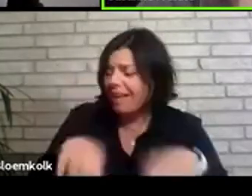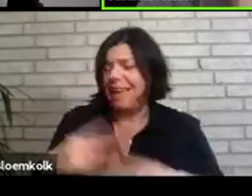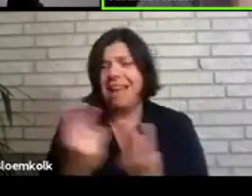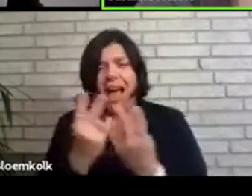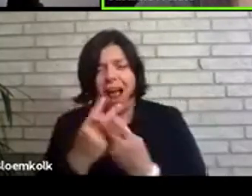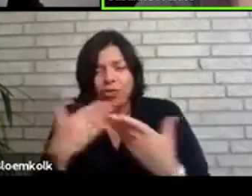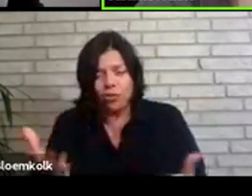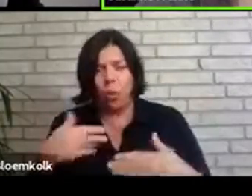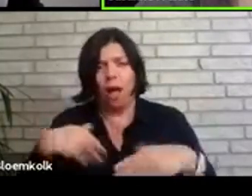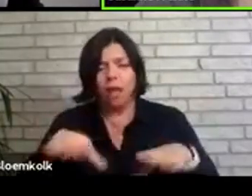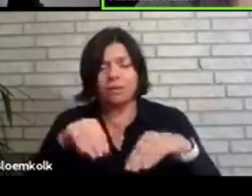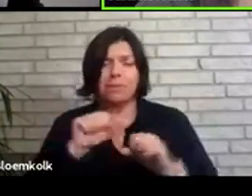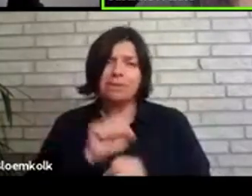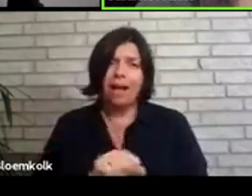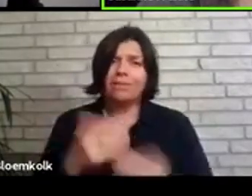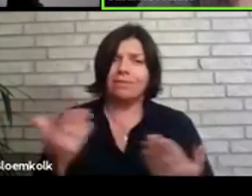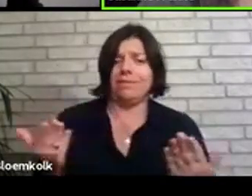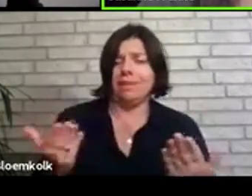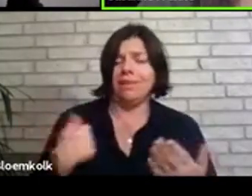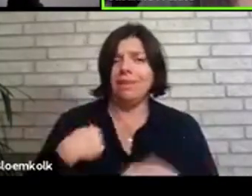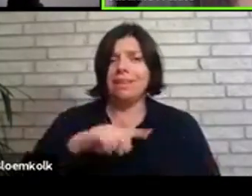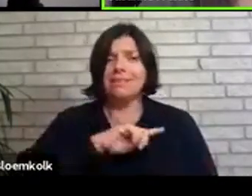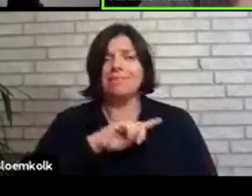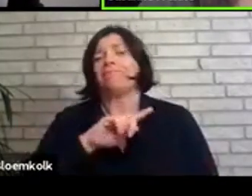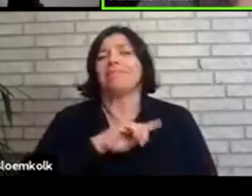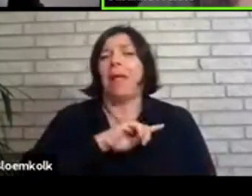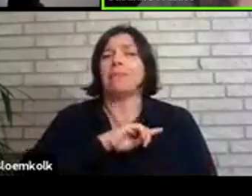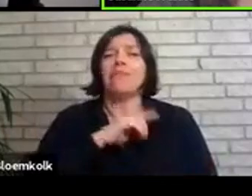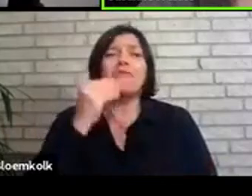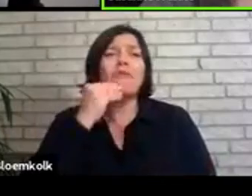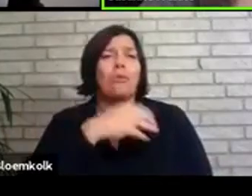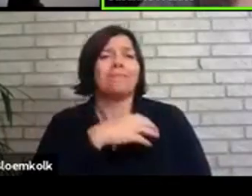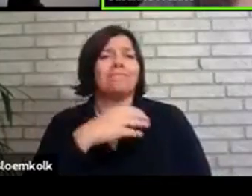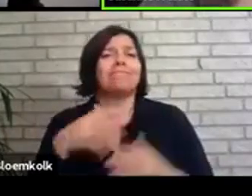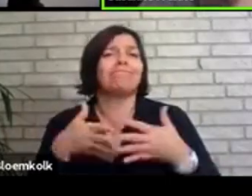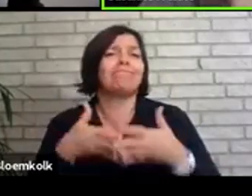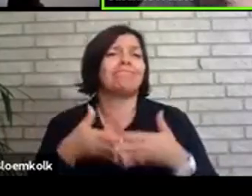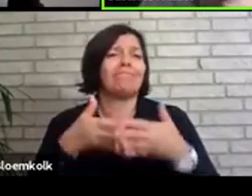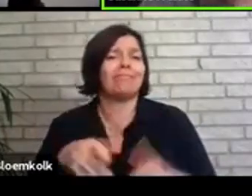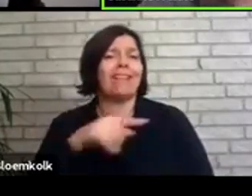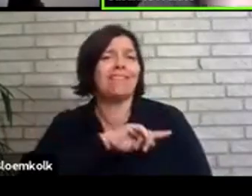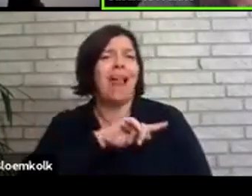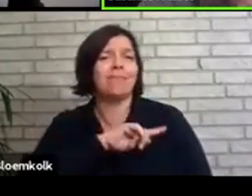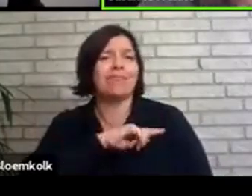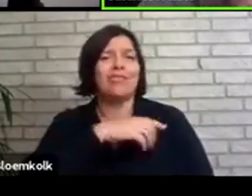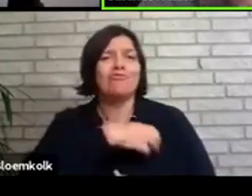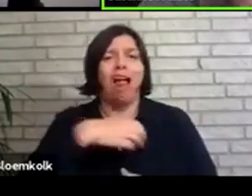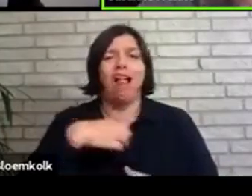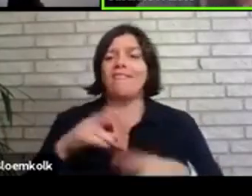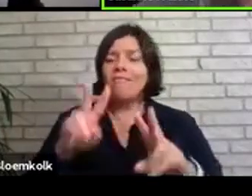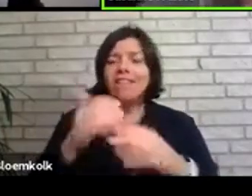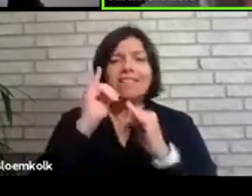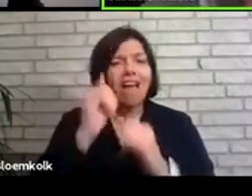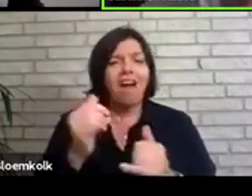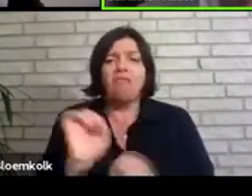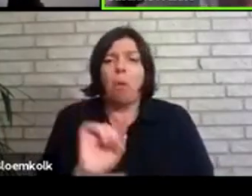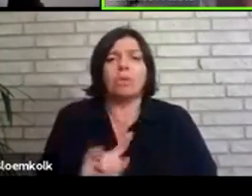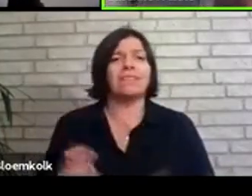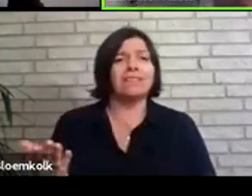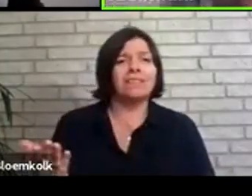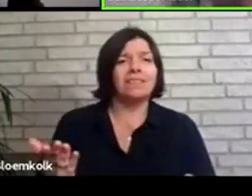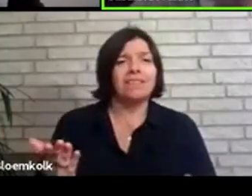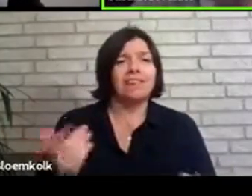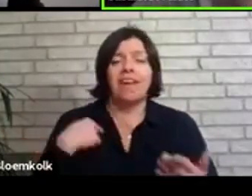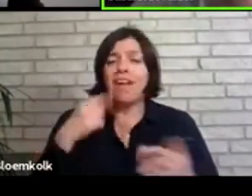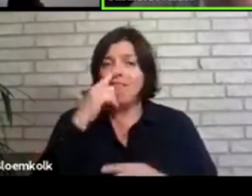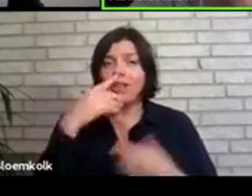noch. Und das als Schalke-Fan. Also why not? Ehrlichkeit im Gespräch finde ich total aufregend. Und wie gesagt, es